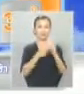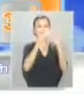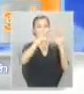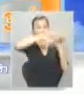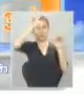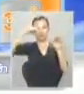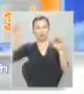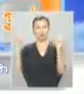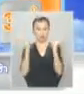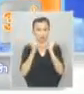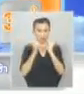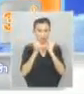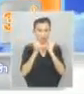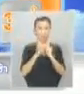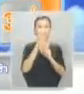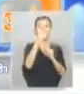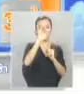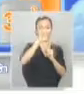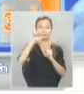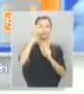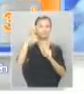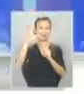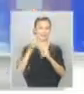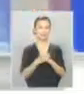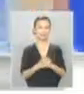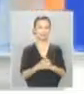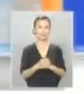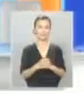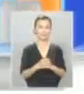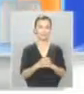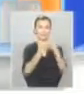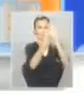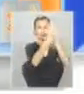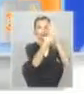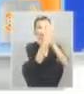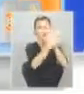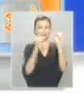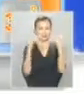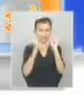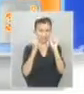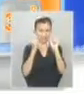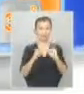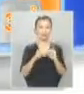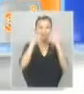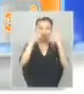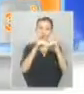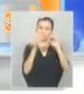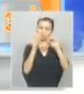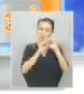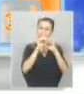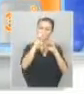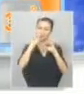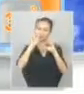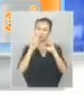ากาศหนาวอุณหภูมิต่ำสุด 8-13 องศาภาคตะวันออกเฉียงเหนืออากาศเย็นอุณหภูมิจะลดลงอีก 1-2 องศา